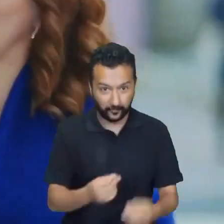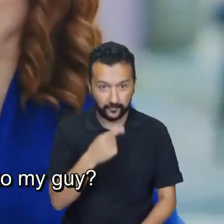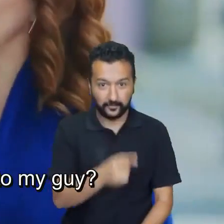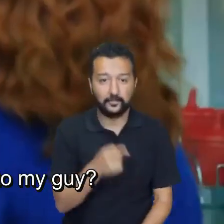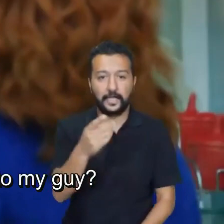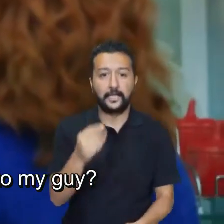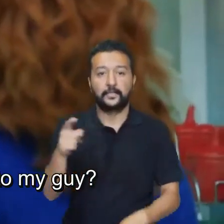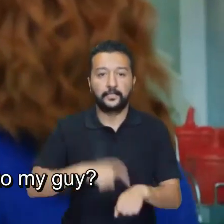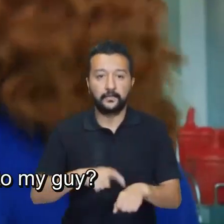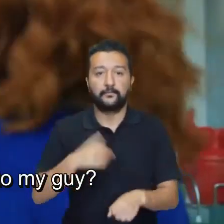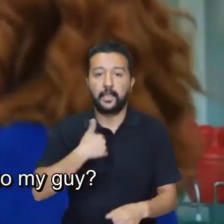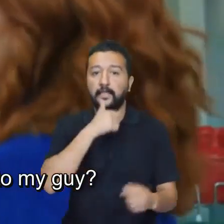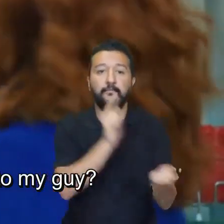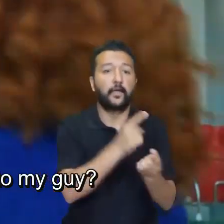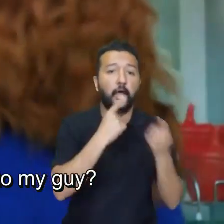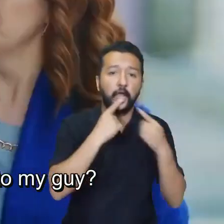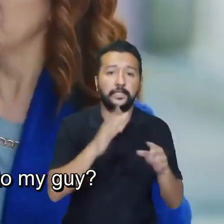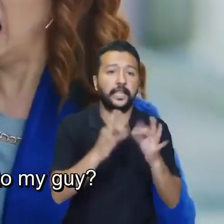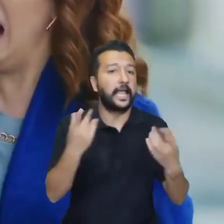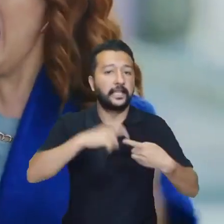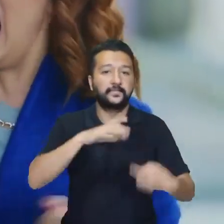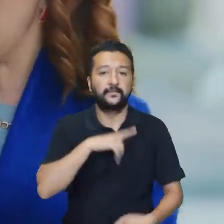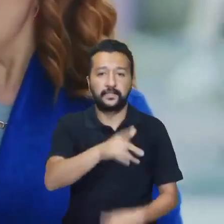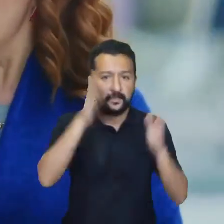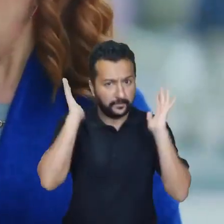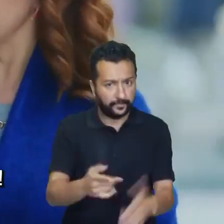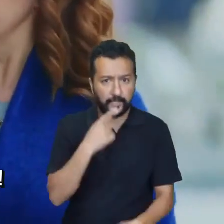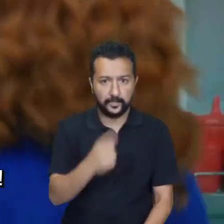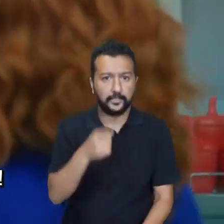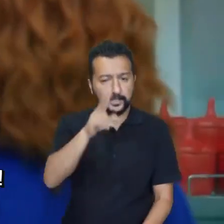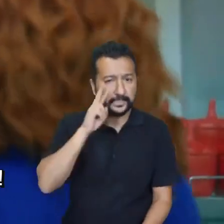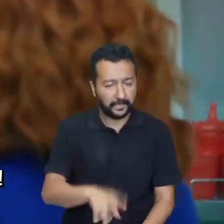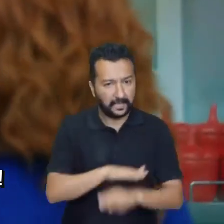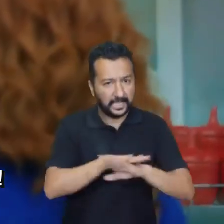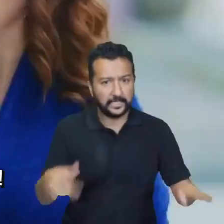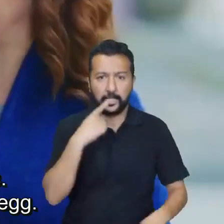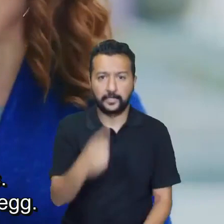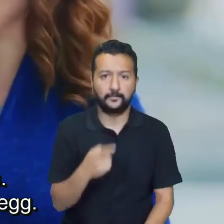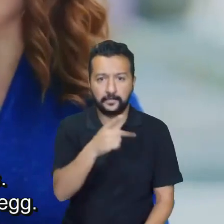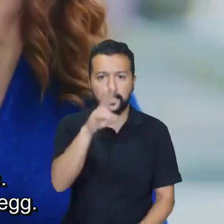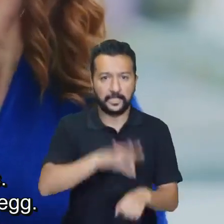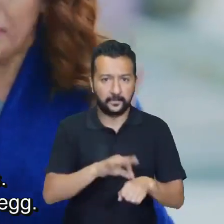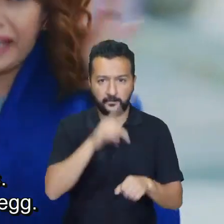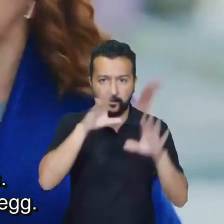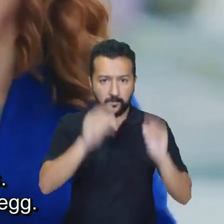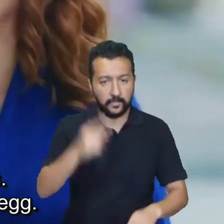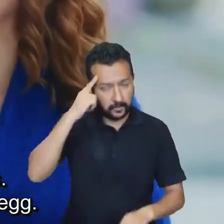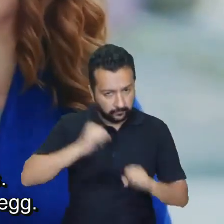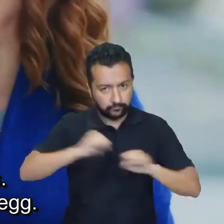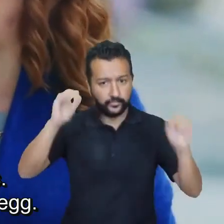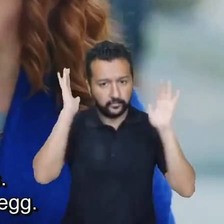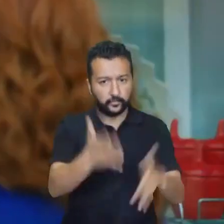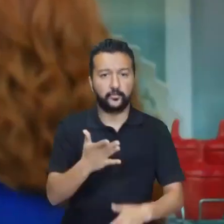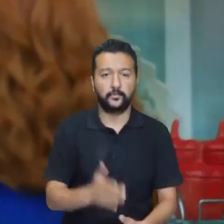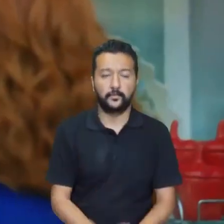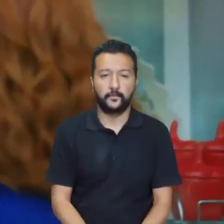deni. İyi de o zaman benim herifle niye konuşsun? Ne alakası var? Aa! Ay yeter be yeter. İki dakika sus ya. Beynim kaynadı